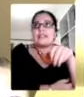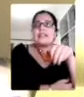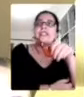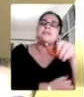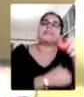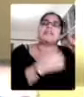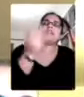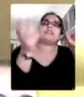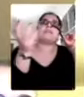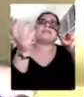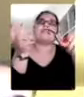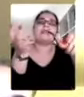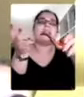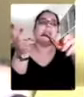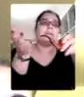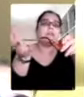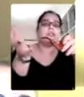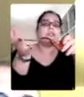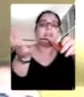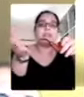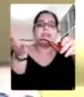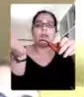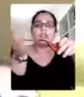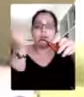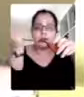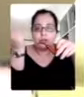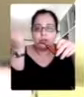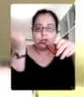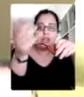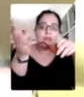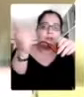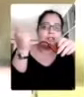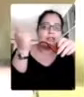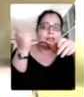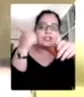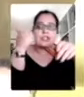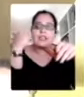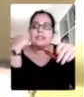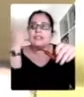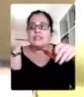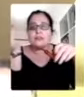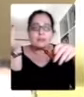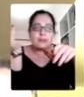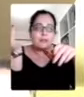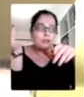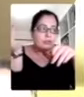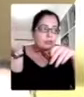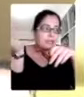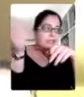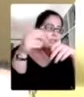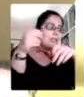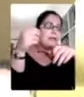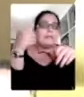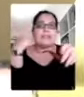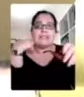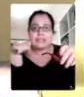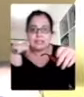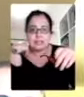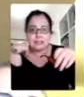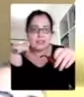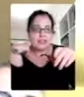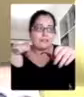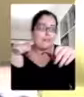doğrusu kendi içecek miyiz, içmeyecek miyiz de değil. Pipo'nun dibini o içmiyormuş, boşaltmış. Sizce bir problem olur mu dedi. Ben